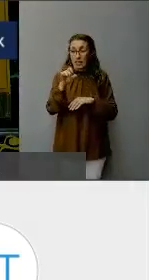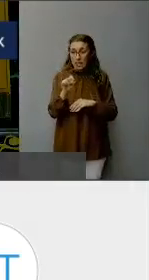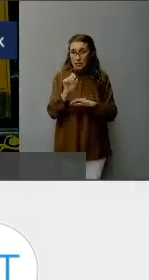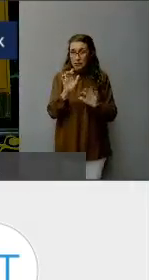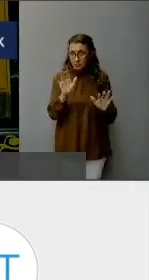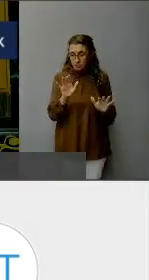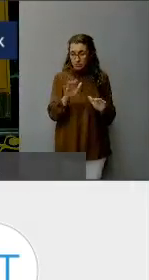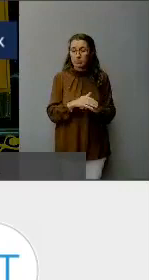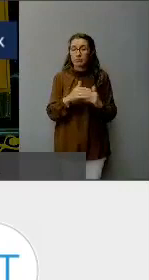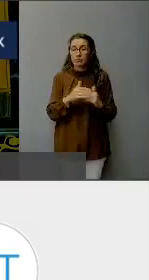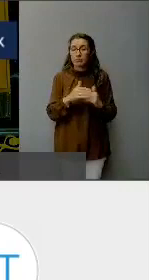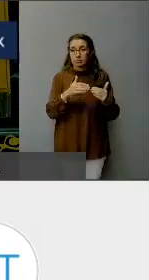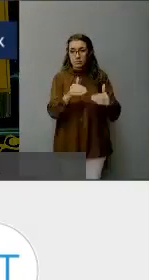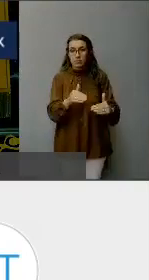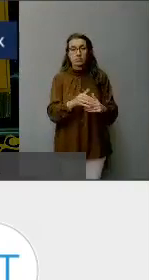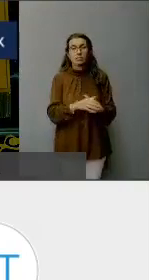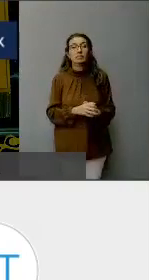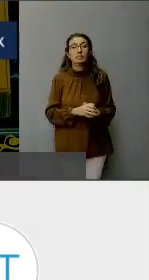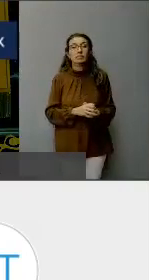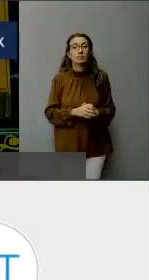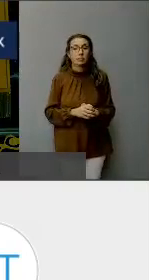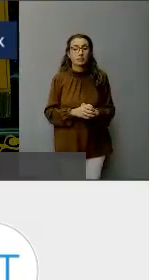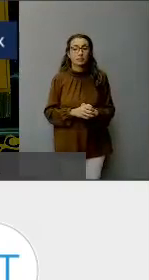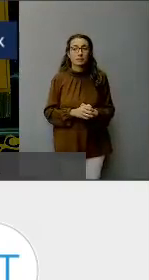procediamo quindi